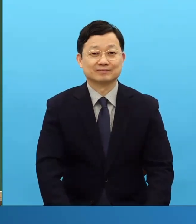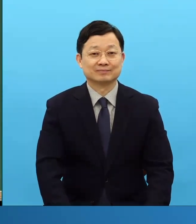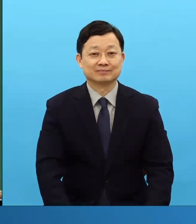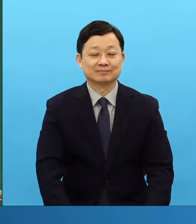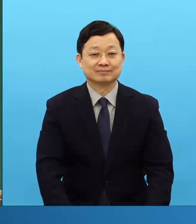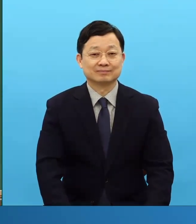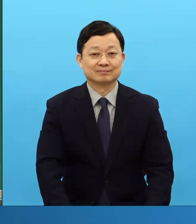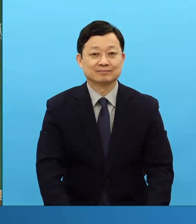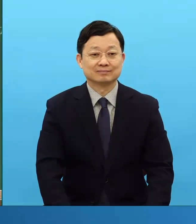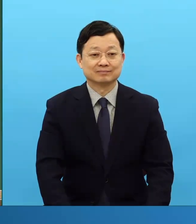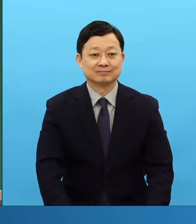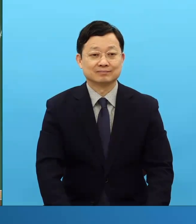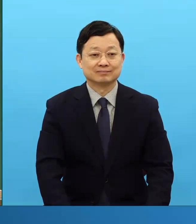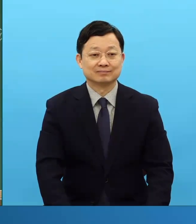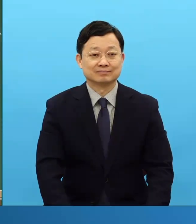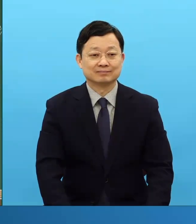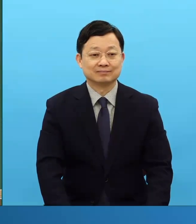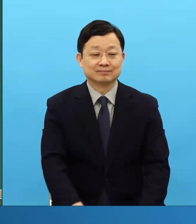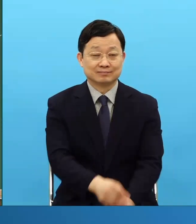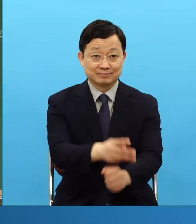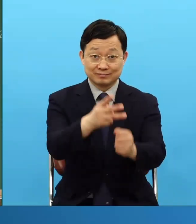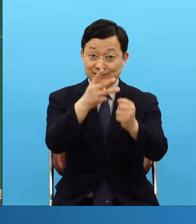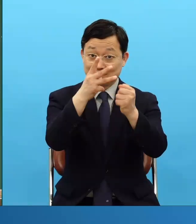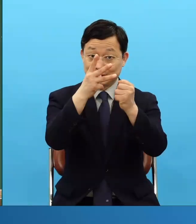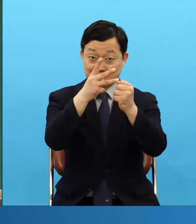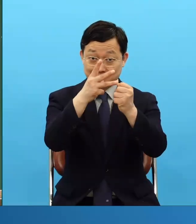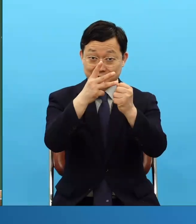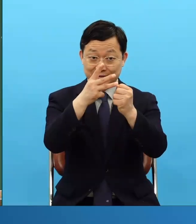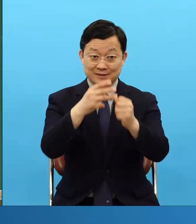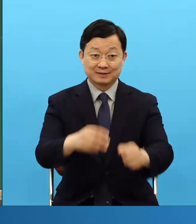이 언약을 그대로 이어받은 사람이